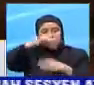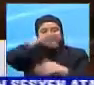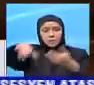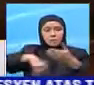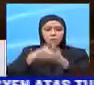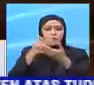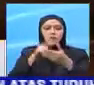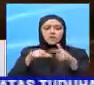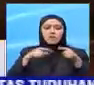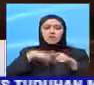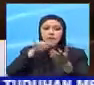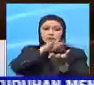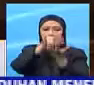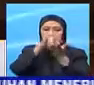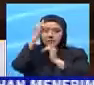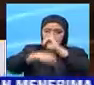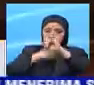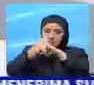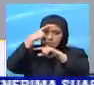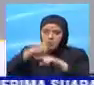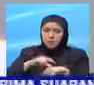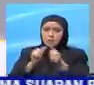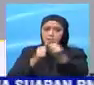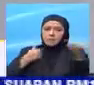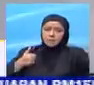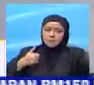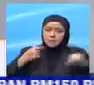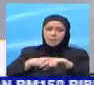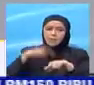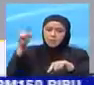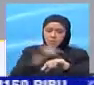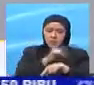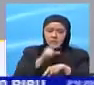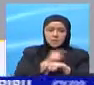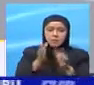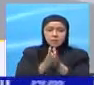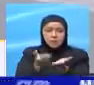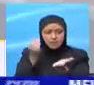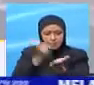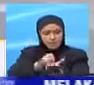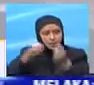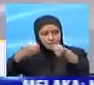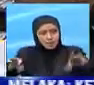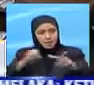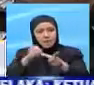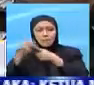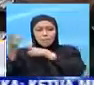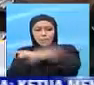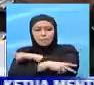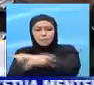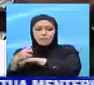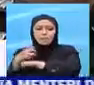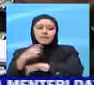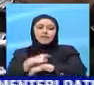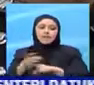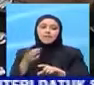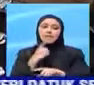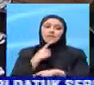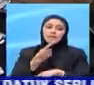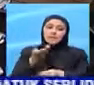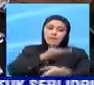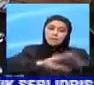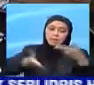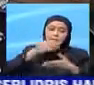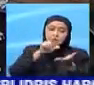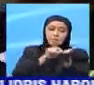bagi mencegah penyalahgunaan pasport yang telah hilang atau dicuri. Datuk Seri Mustafa bercakap dalam sidang media